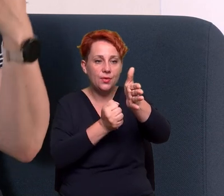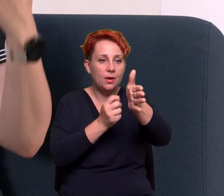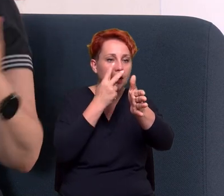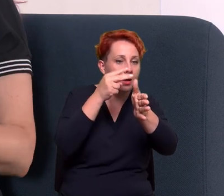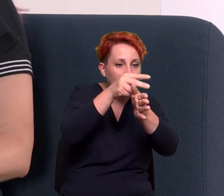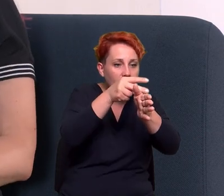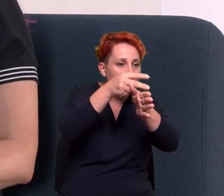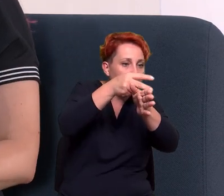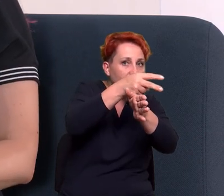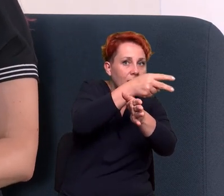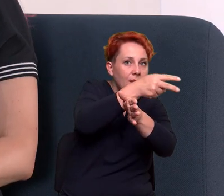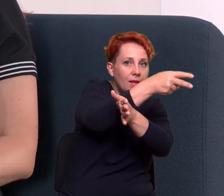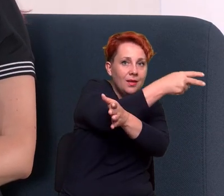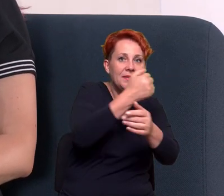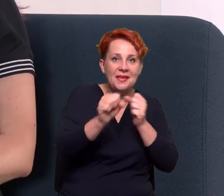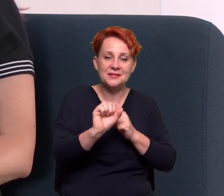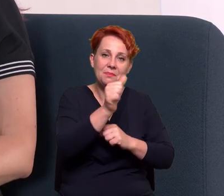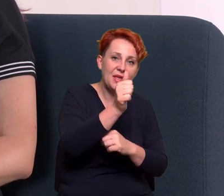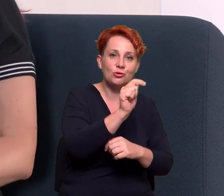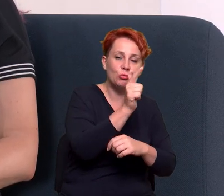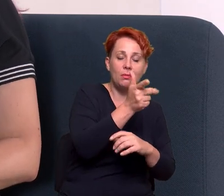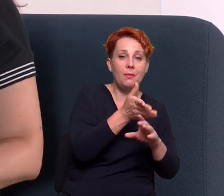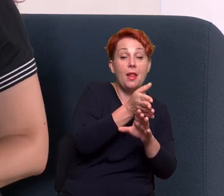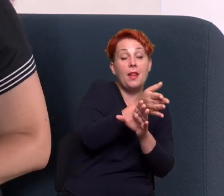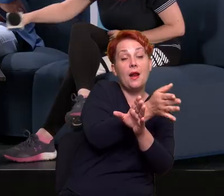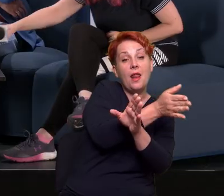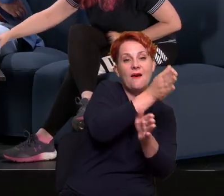świadomość, że gdzieś tam pod spodem jest ta pierwsza, trzecia, dziesiąta.